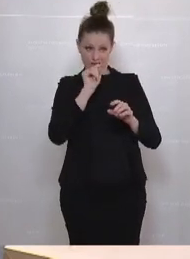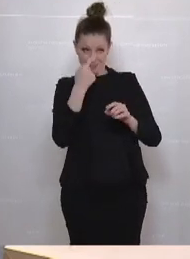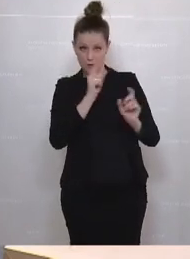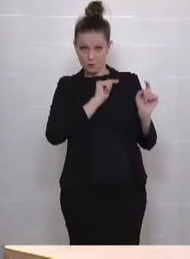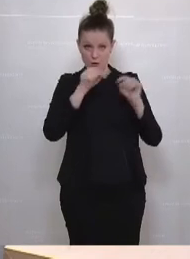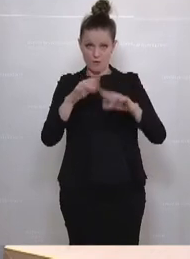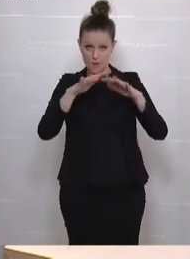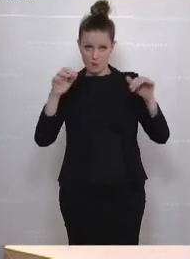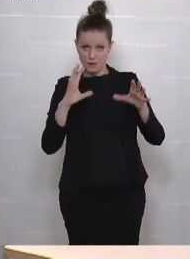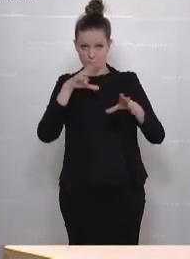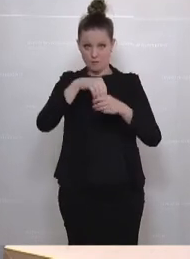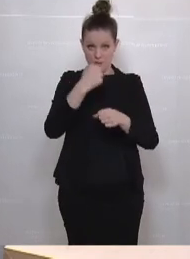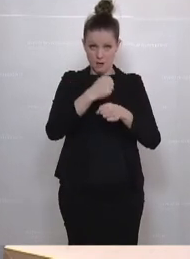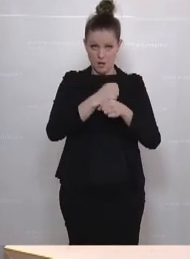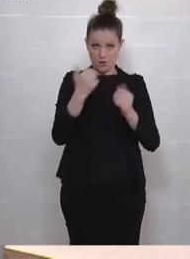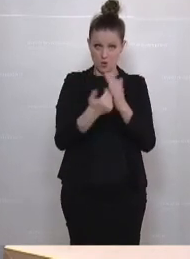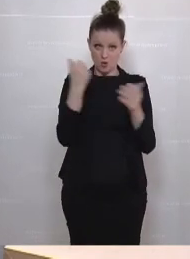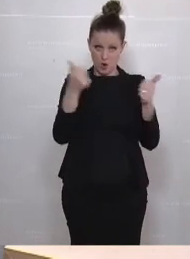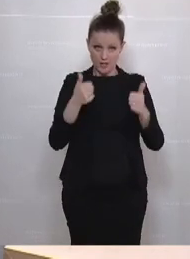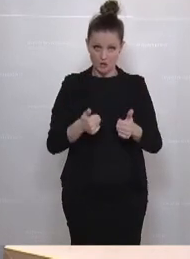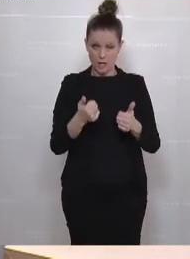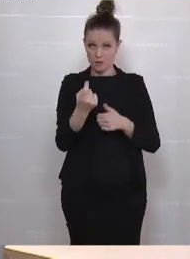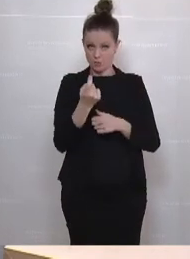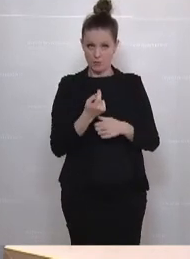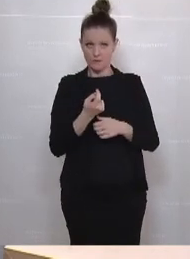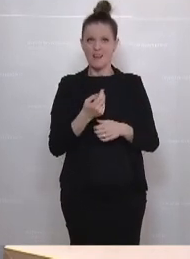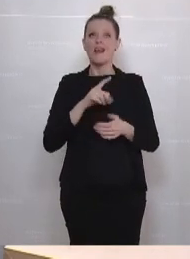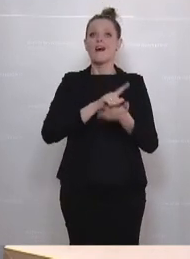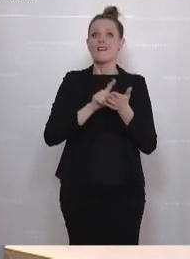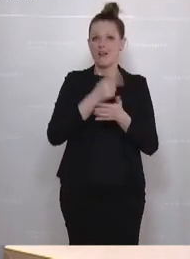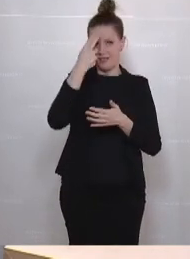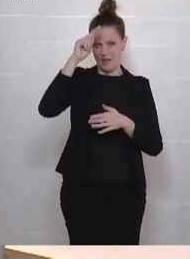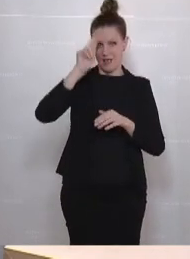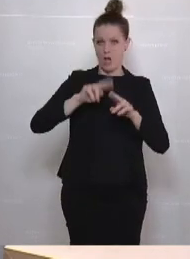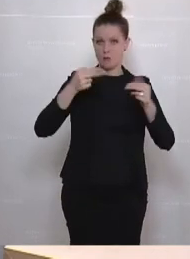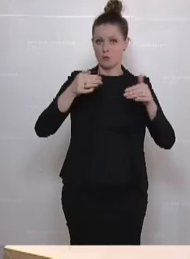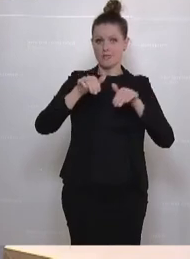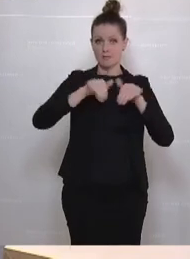parlamentarische Einbindung bei dieser Neugestaltung haben. Wann kommen Sie, Herr Bundesminister?